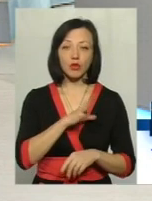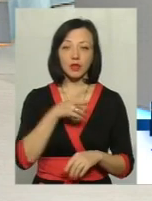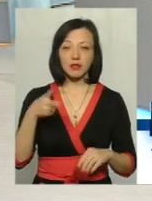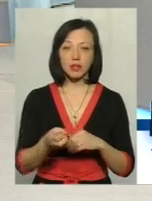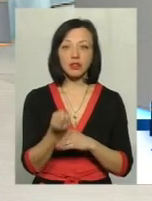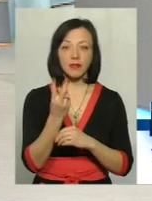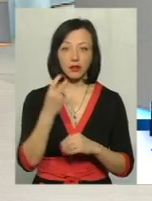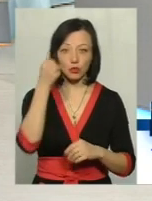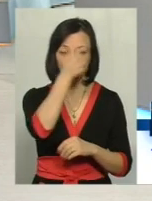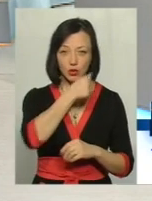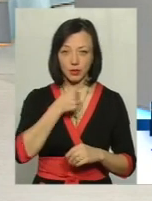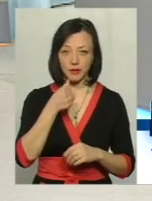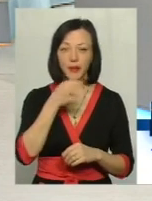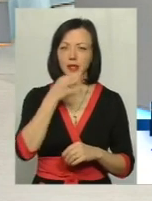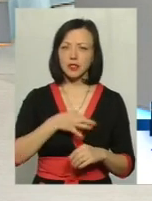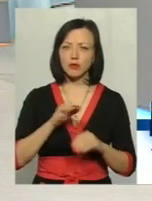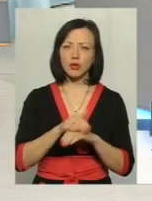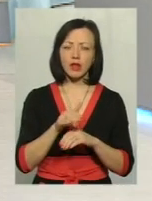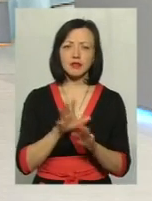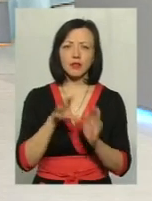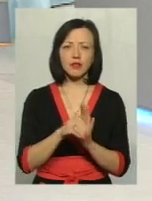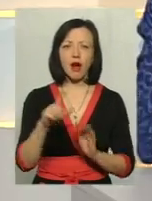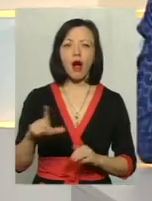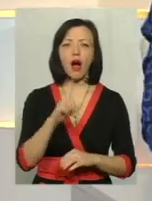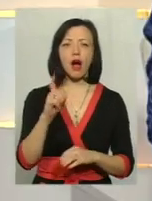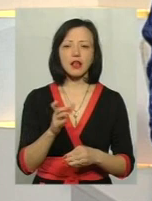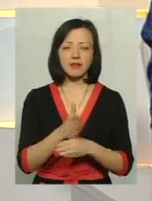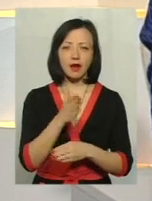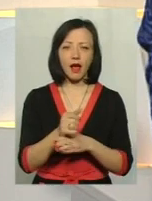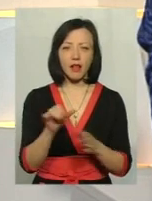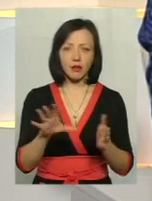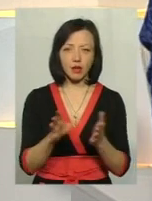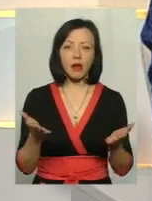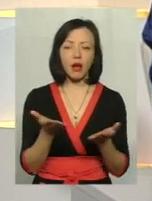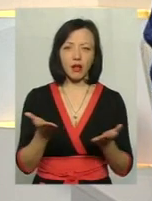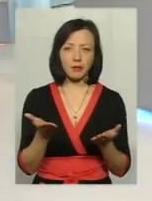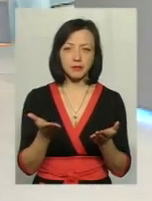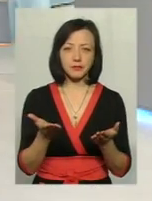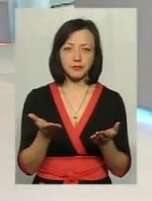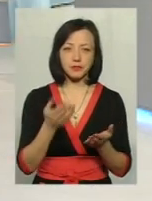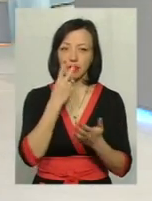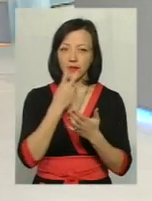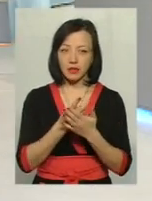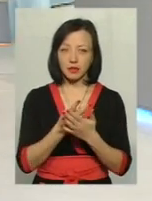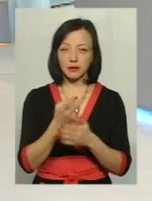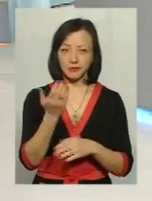2012 році. Скажіть, будь ласка, складова газу у виробленні електроенергії, яка вона? От дивіться, от я